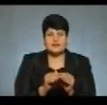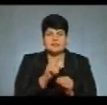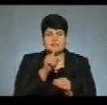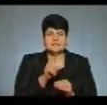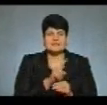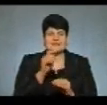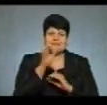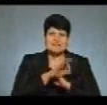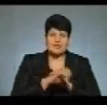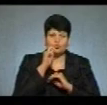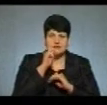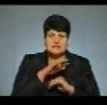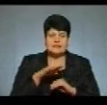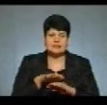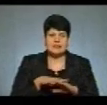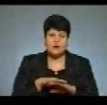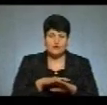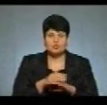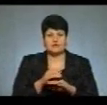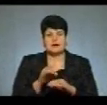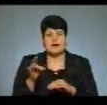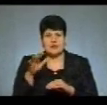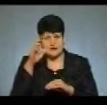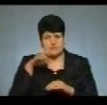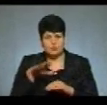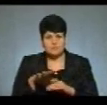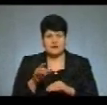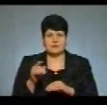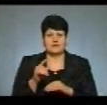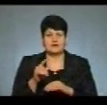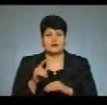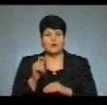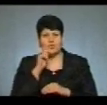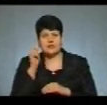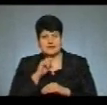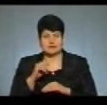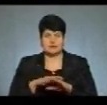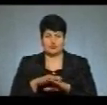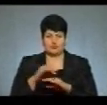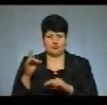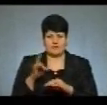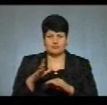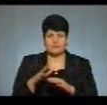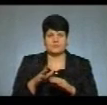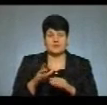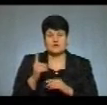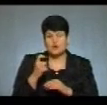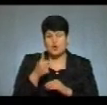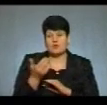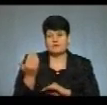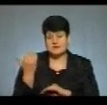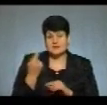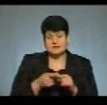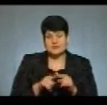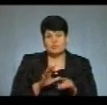Народної Республіки і Української Народної Республіки. Події, які відбувалися 100 років назад, вони в якійсь мірі